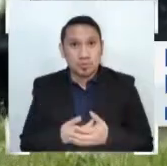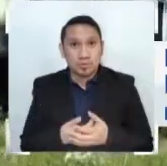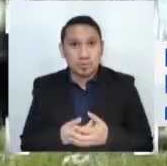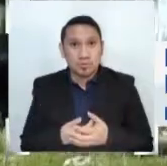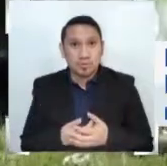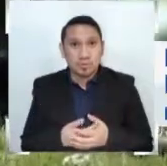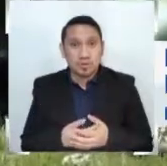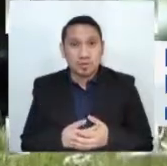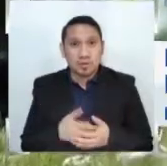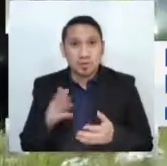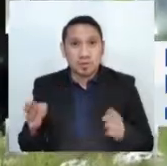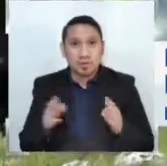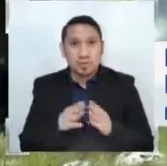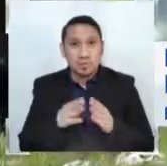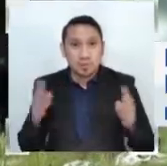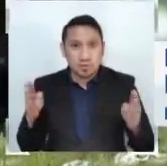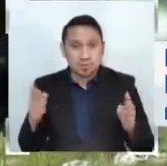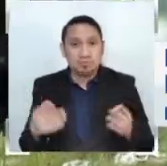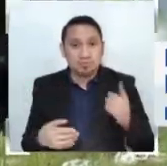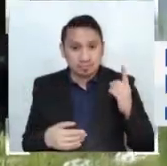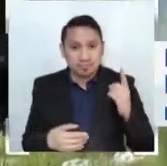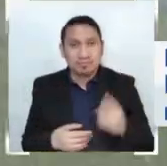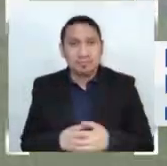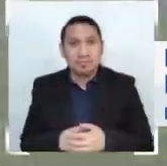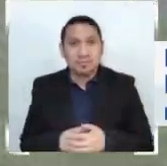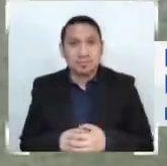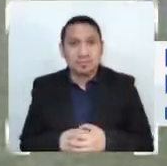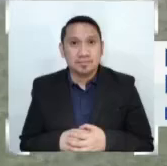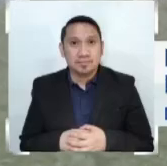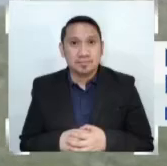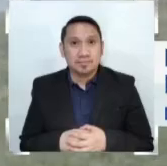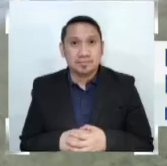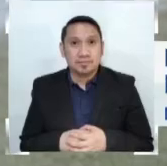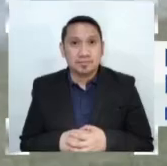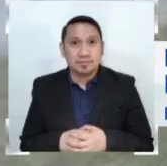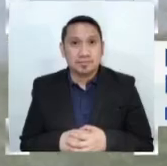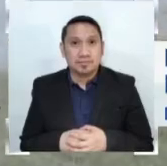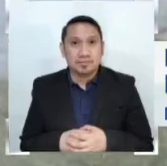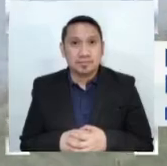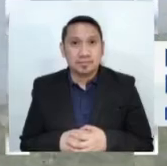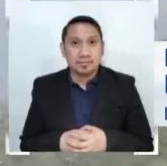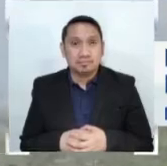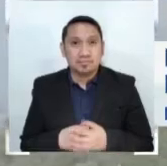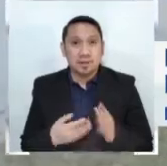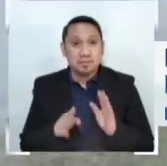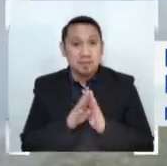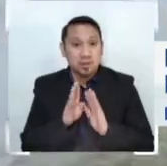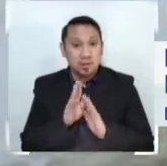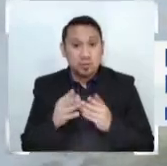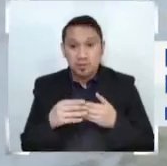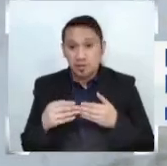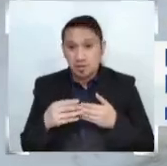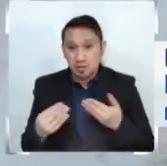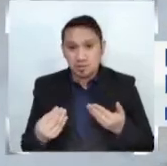ang pinakamalaking exoskeleton mech suit ay sa Guinness Book of World Records. Bilyon-bilyon dolyar ang ginastos sa pagbuo